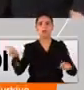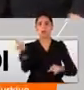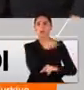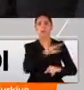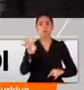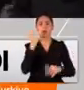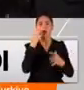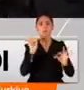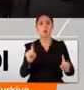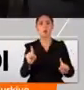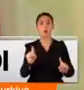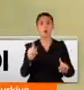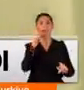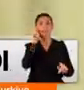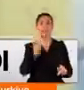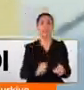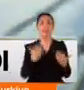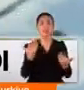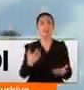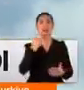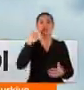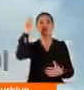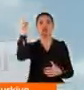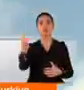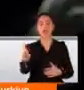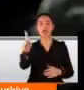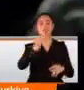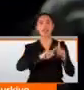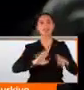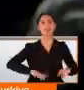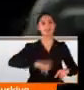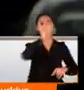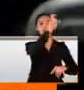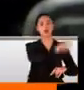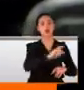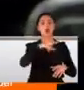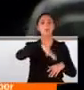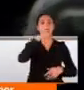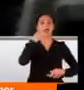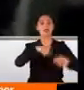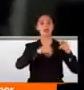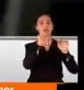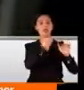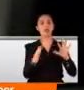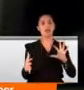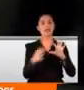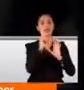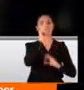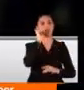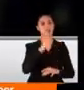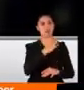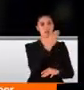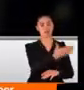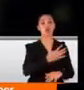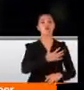böyle kepaze bir takım. Ve Kılıçdaroğlu'nun Merkez Bankası'nın rezervleriyle ilgili ortaya attığı iddia. CHP